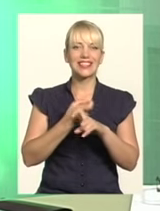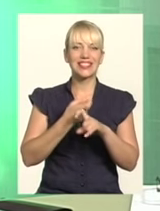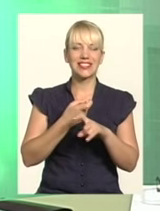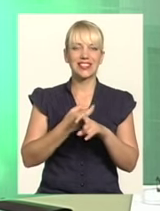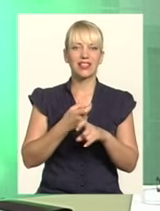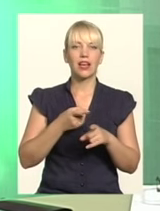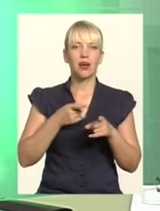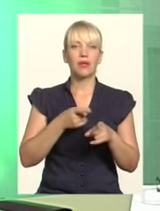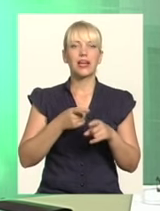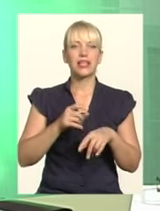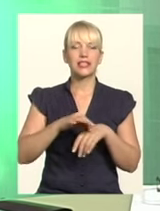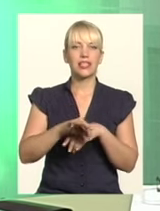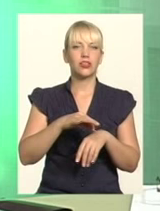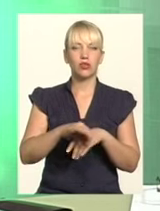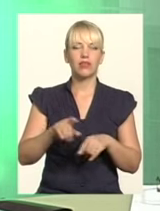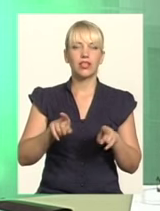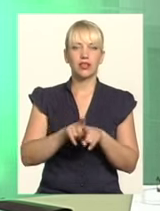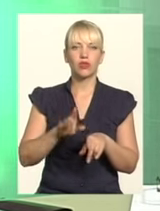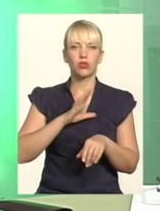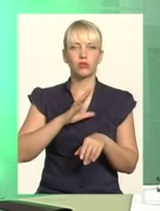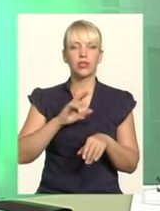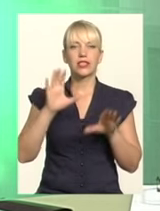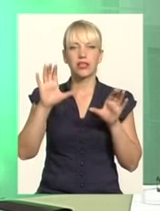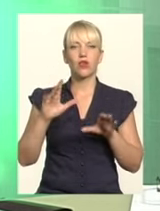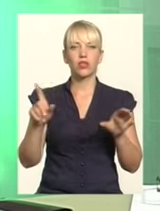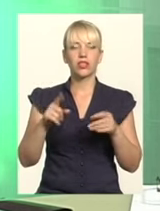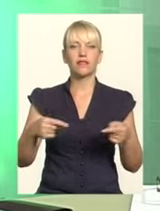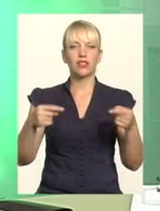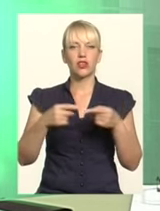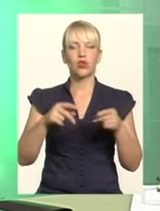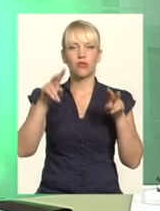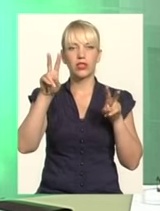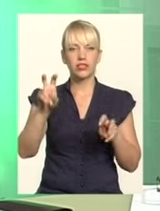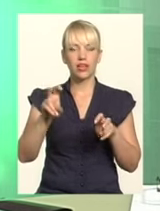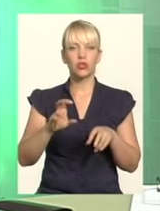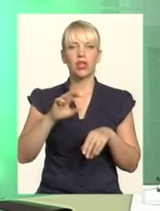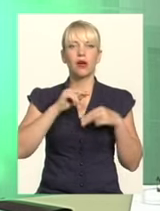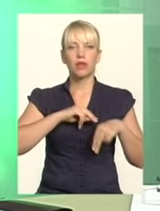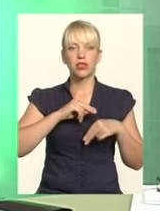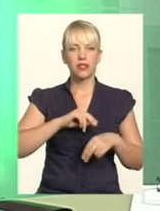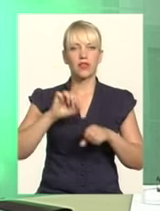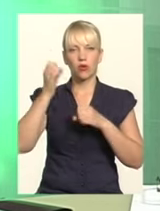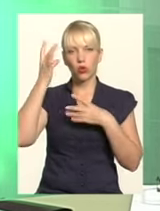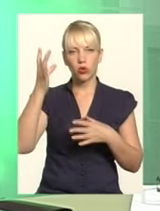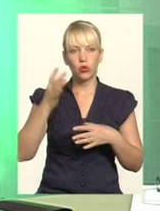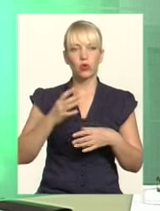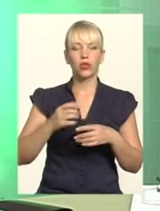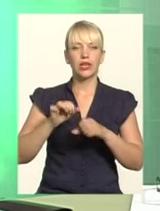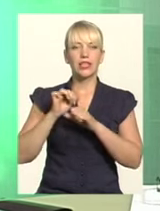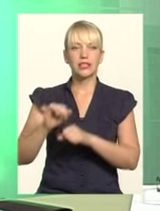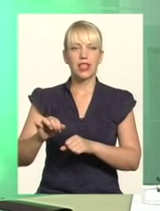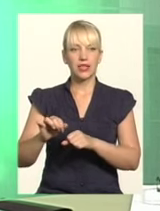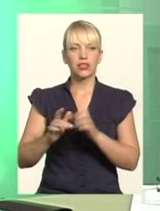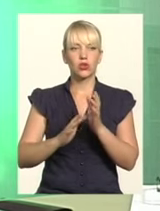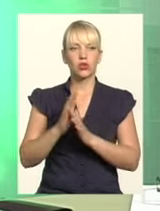які встановлюють статус працівників охорони здоров'я, освіти, культури, захисту рослин. Тобто